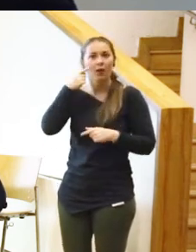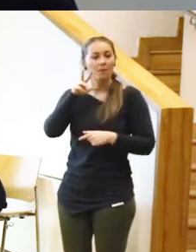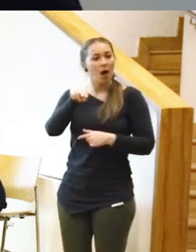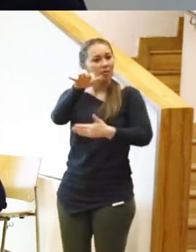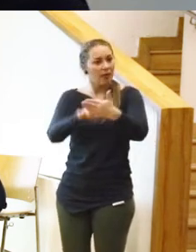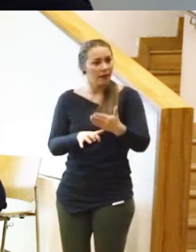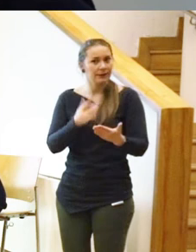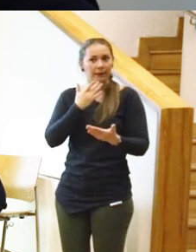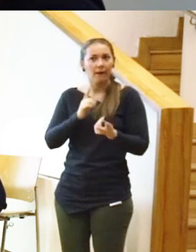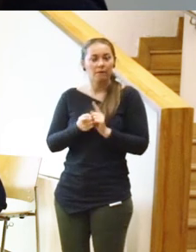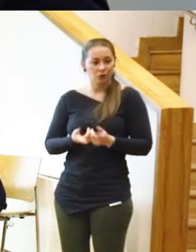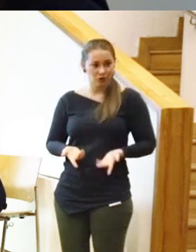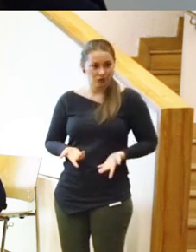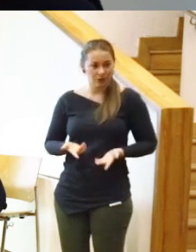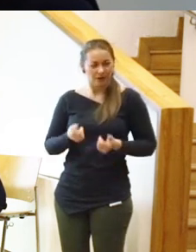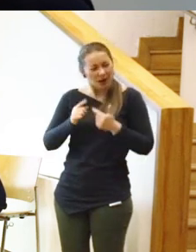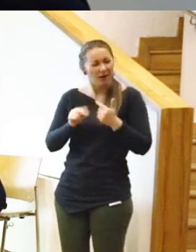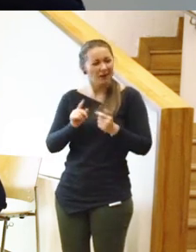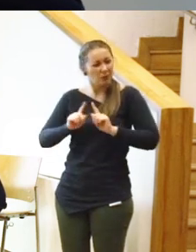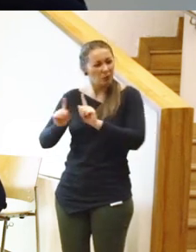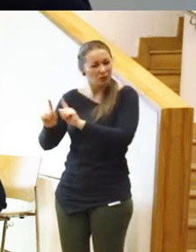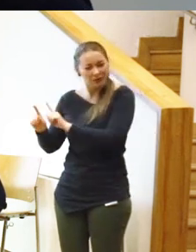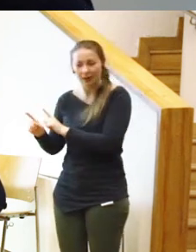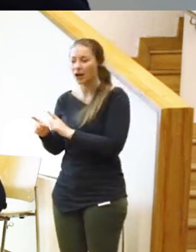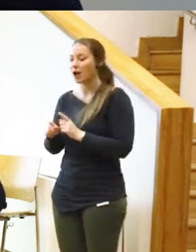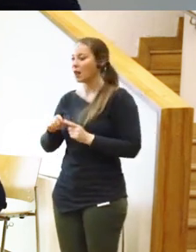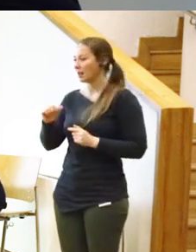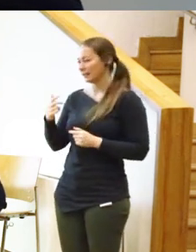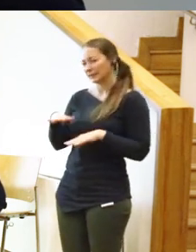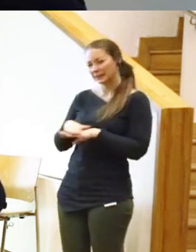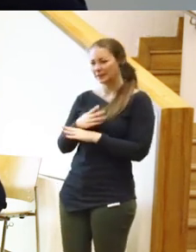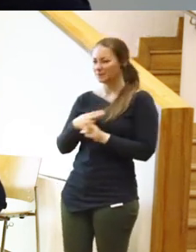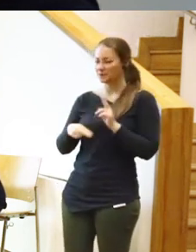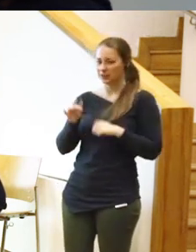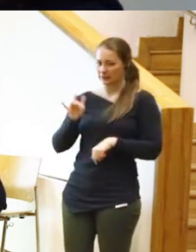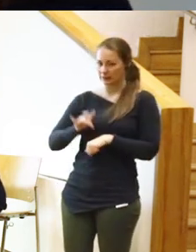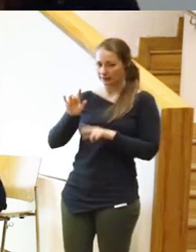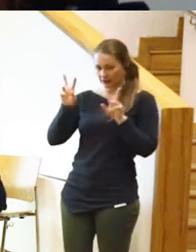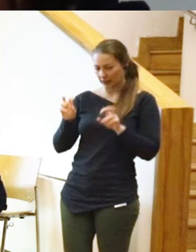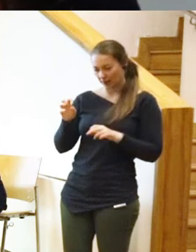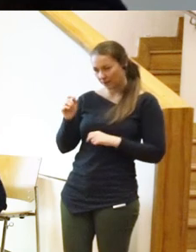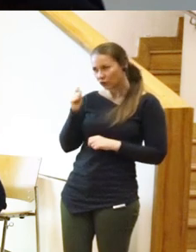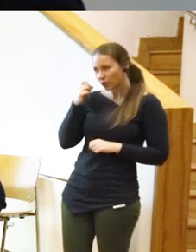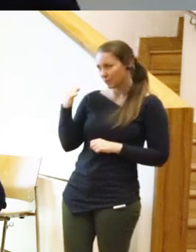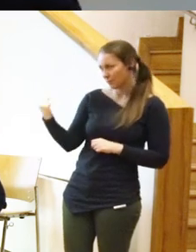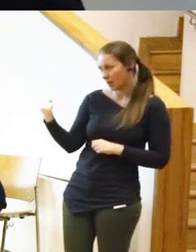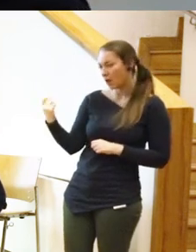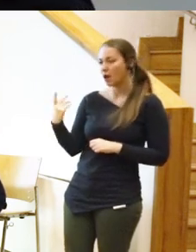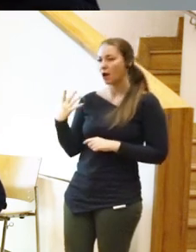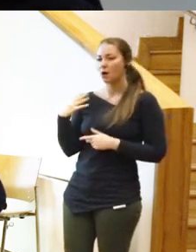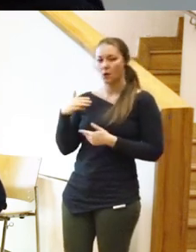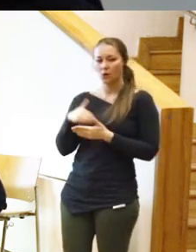Jsou i další. Obecně asi nejžhavějším tématem, který jsem tady postřehla, ve kterému jste se vyloženě